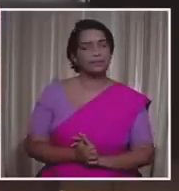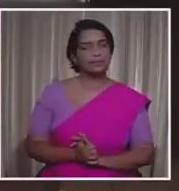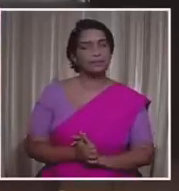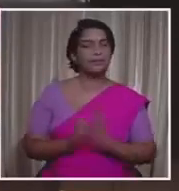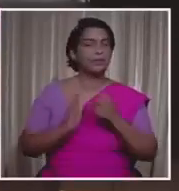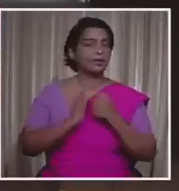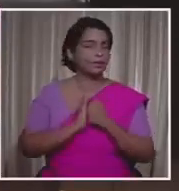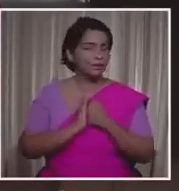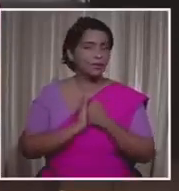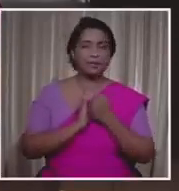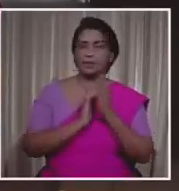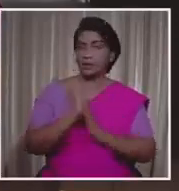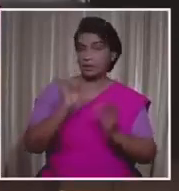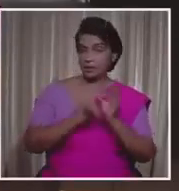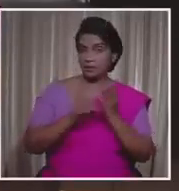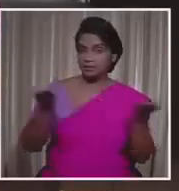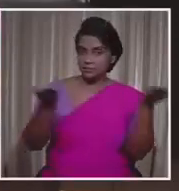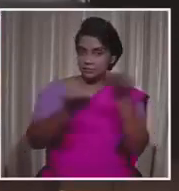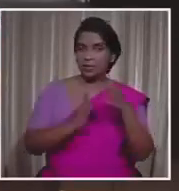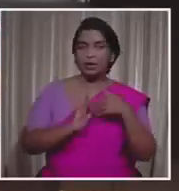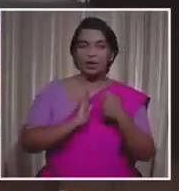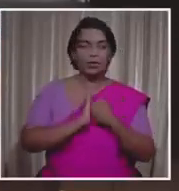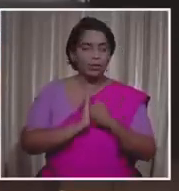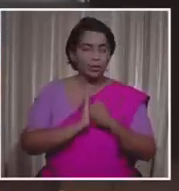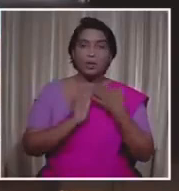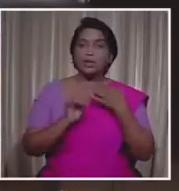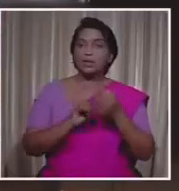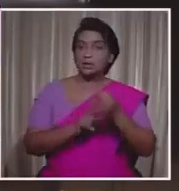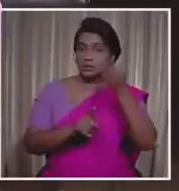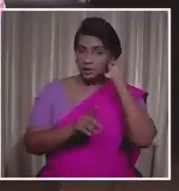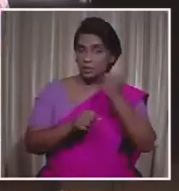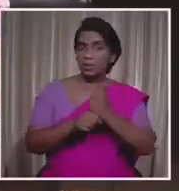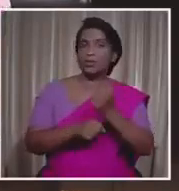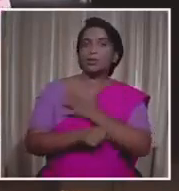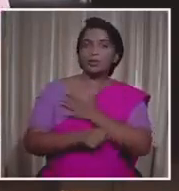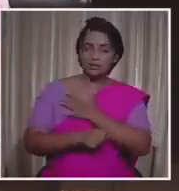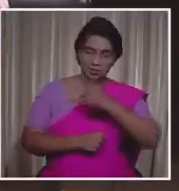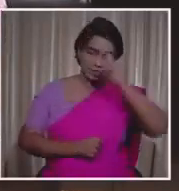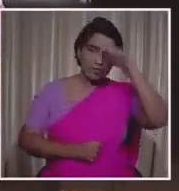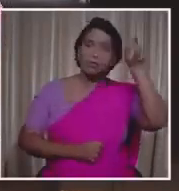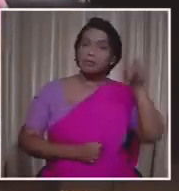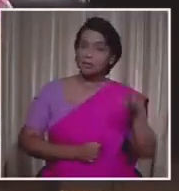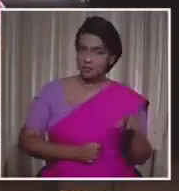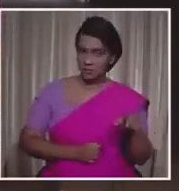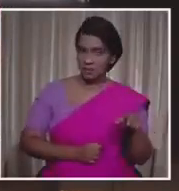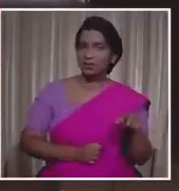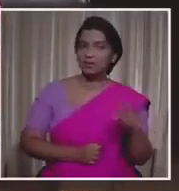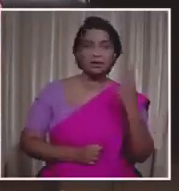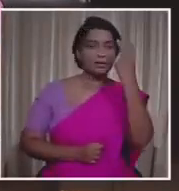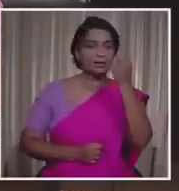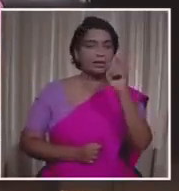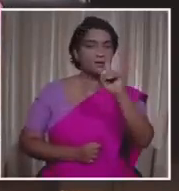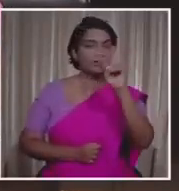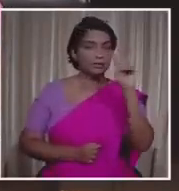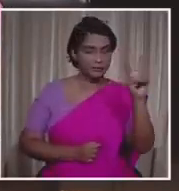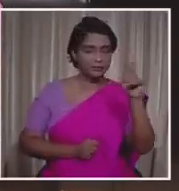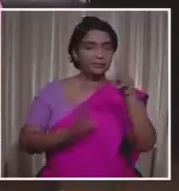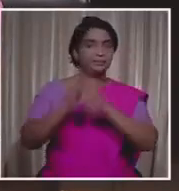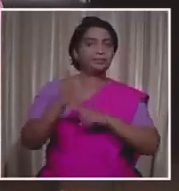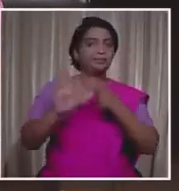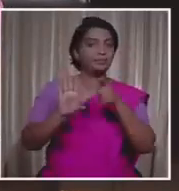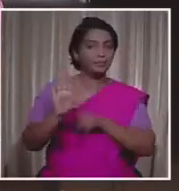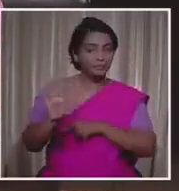ගරු මන්ත්‍රීවරුනි අතිගරු ජනාධිපති ගෝඨාභය රාජපක්ෂ මහතා 2022 ජූලි